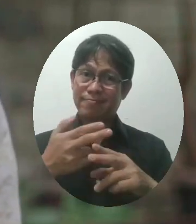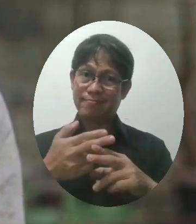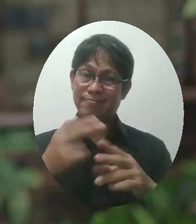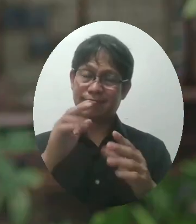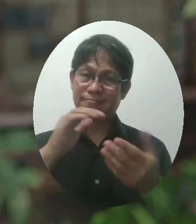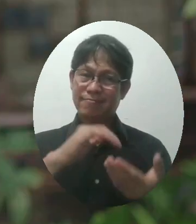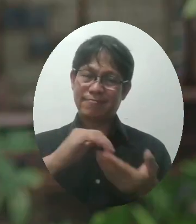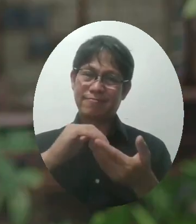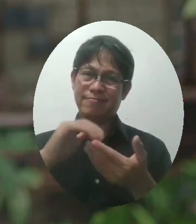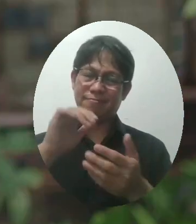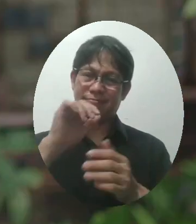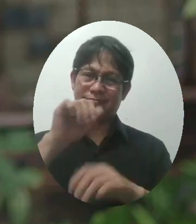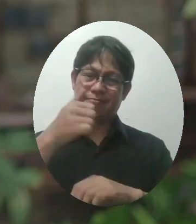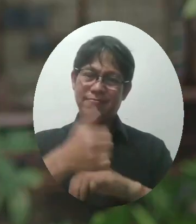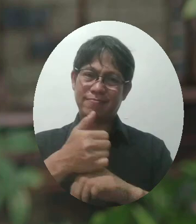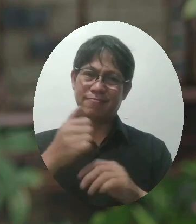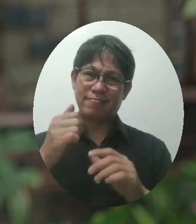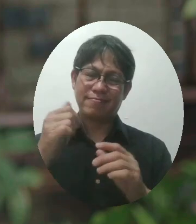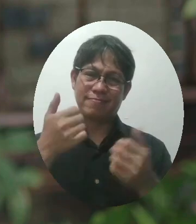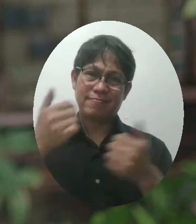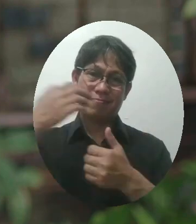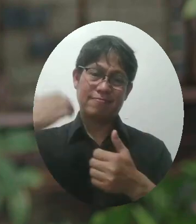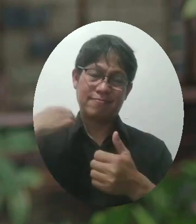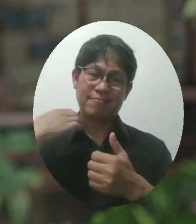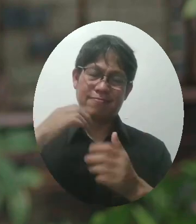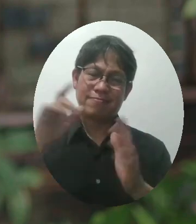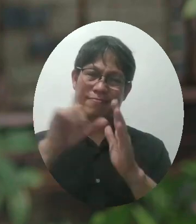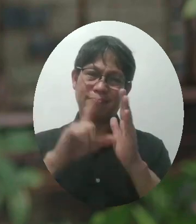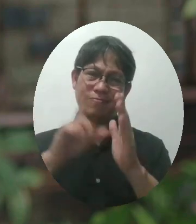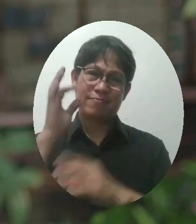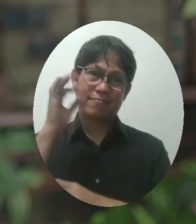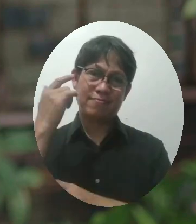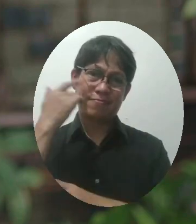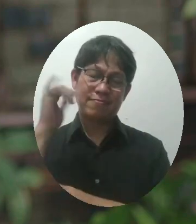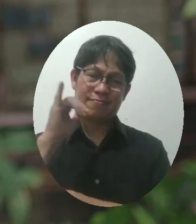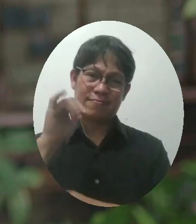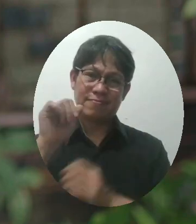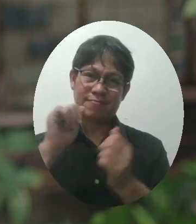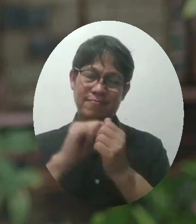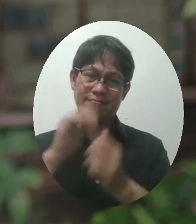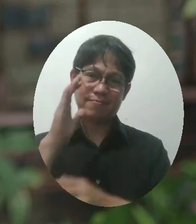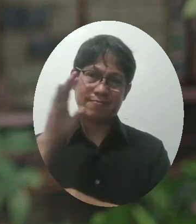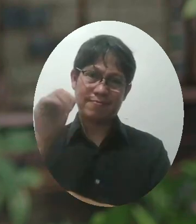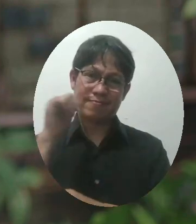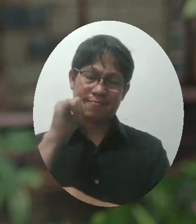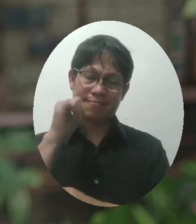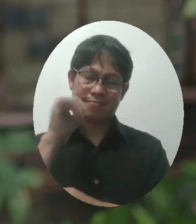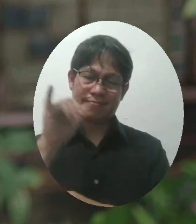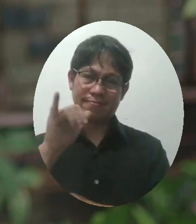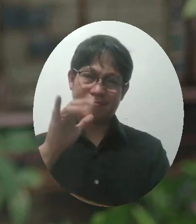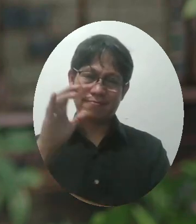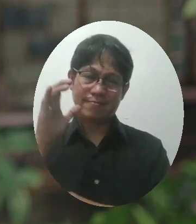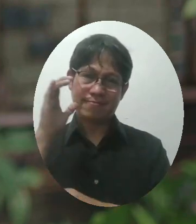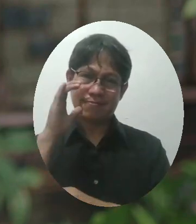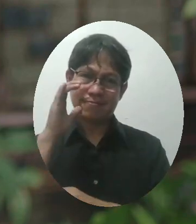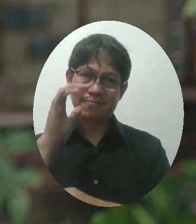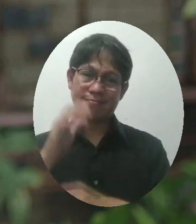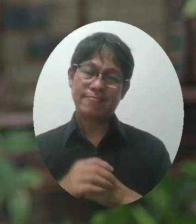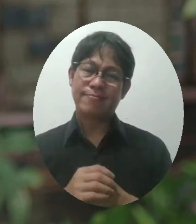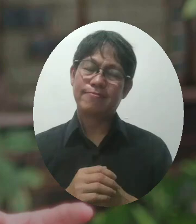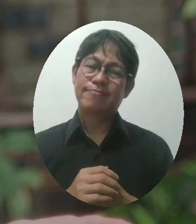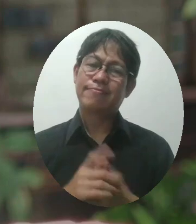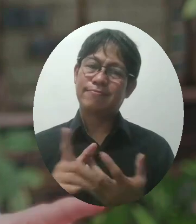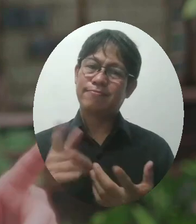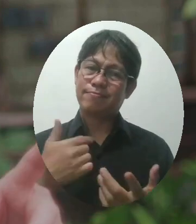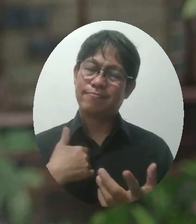Foundation. Sa ngalan ng kapwa ko, mahal ko Foundation Chairman, si Attorney Felipe Henry Gozo, at ang aking katuwang sa public service,